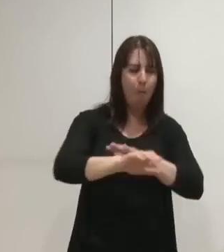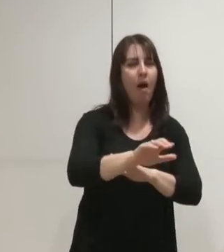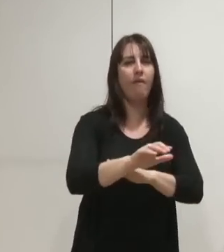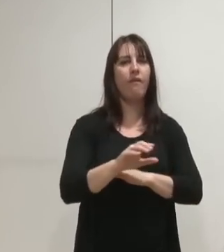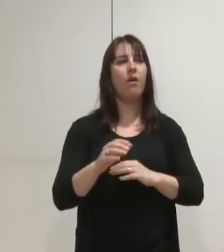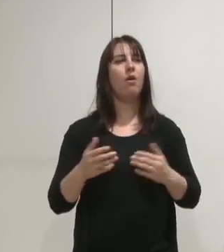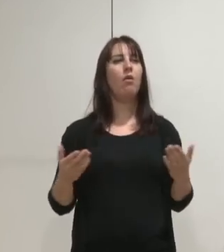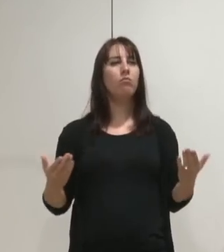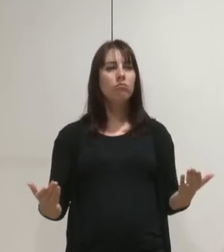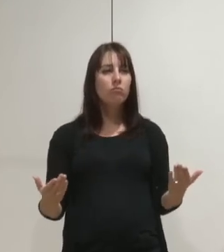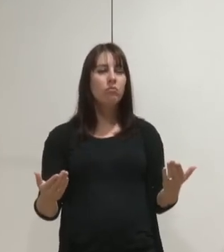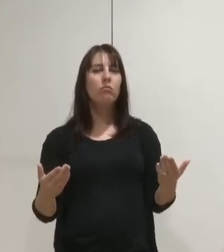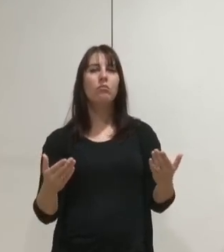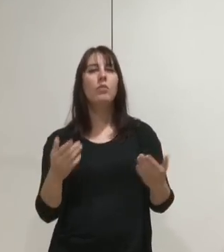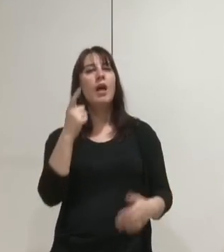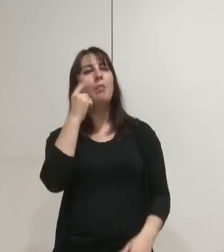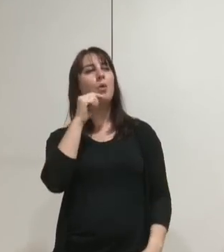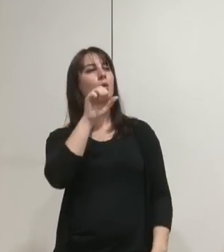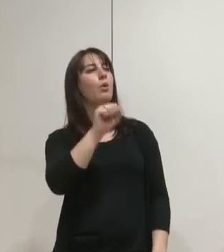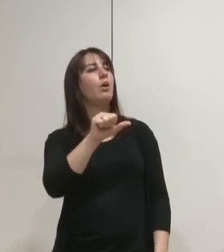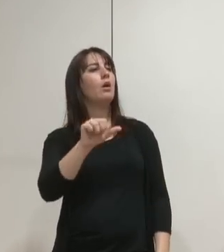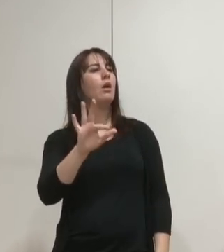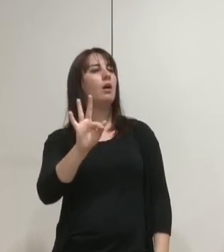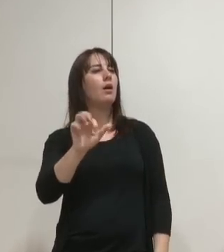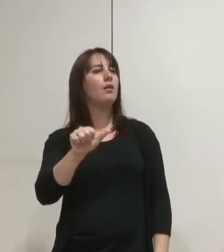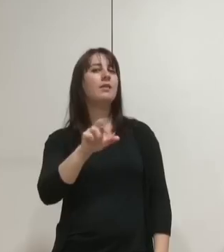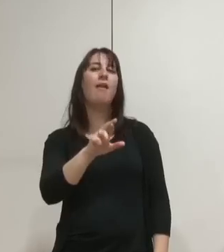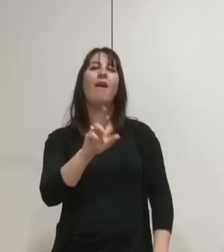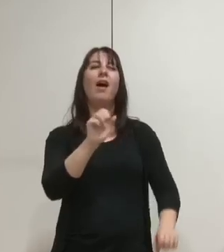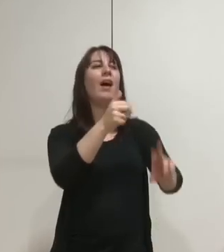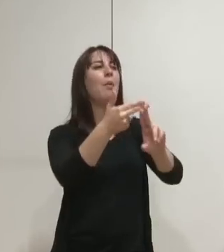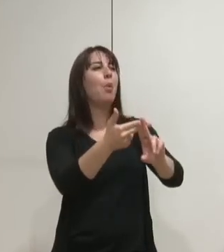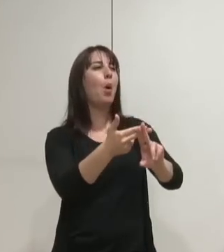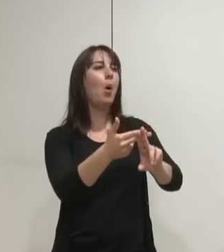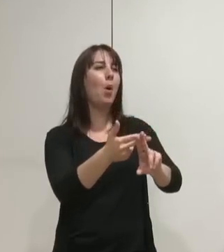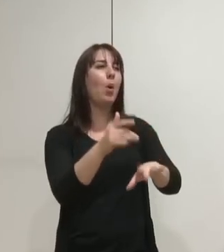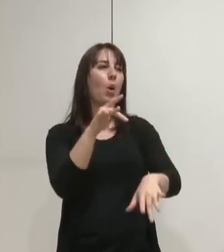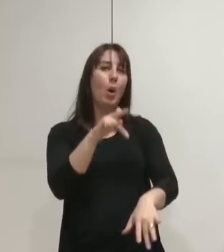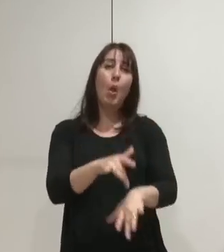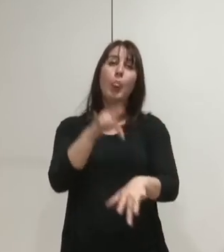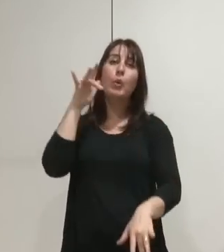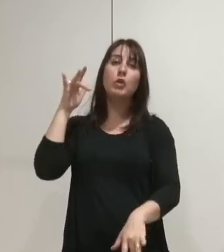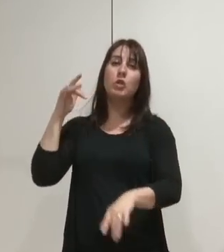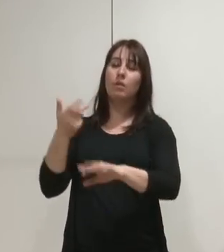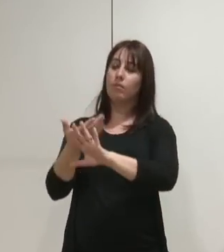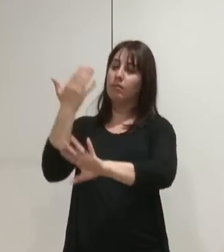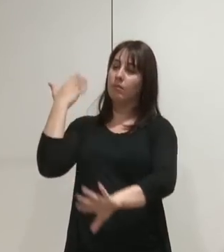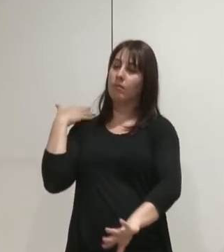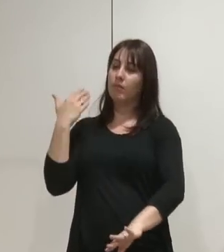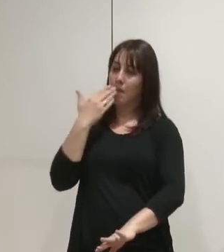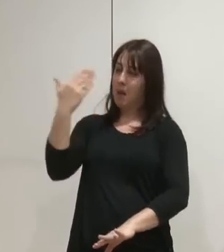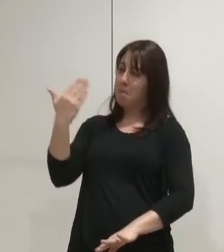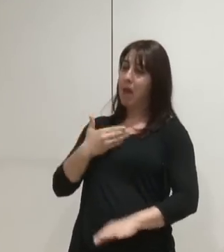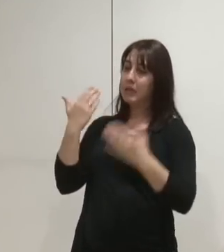puis pour répondre à Monsieur Safar et ben il a déjà eu l'occasion par le passé de me remercier à certains conseils